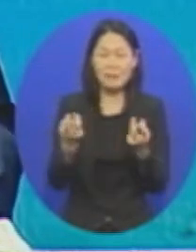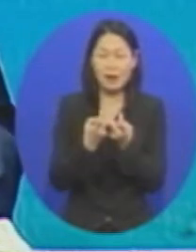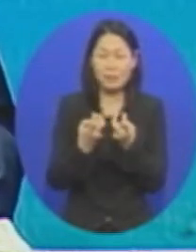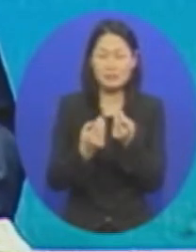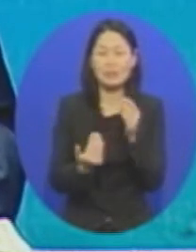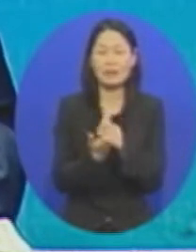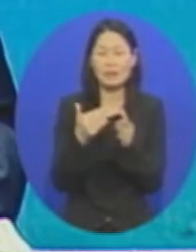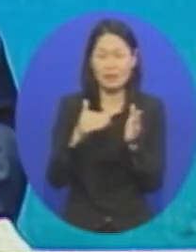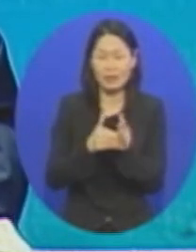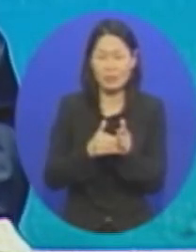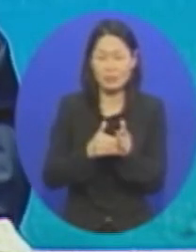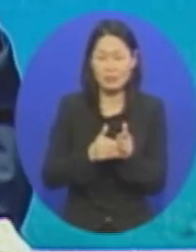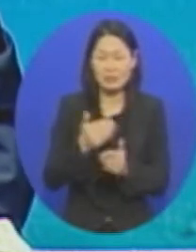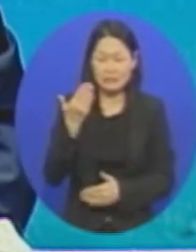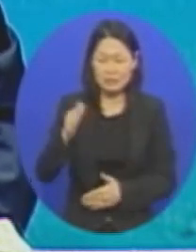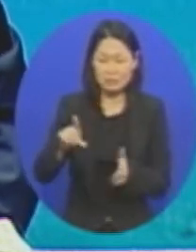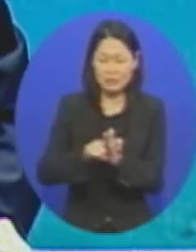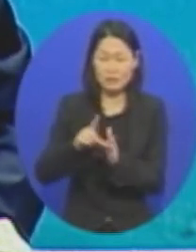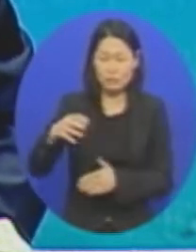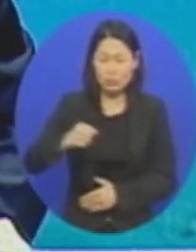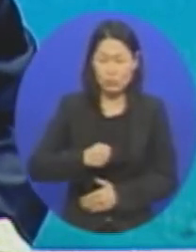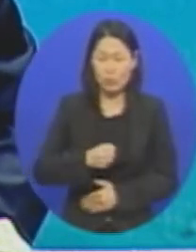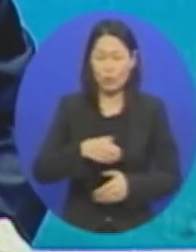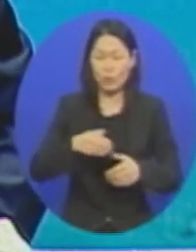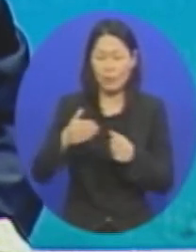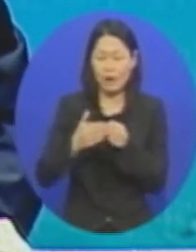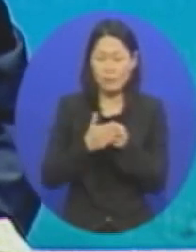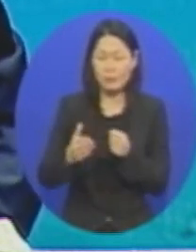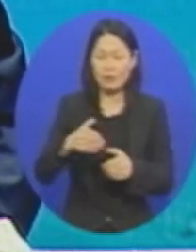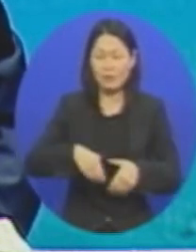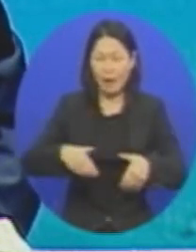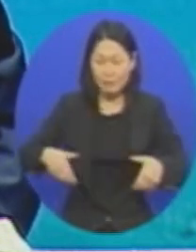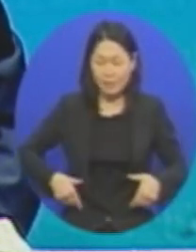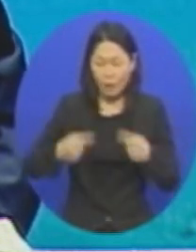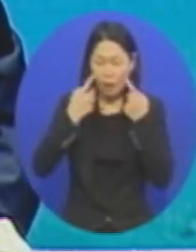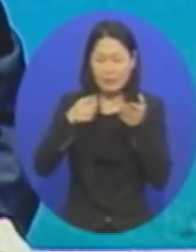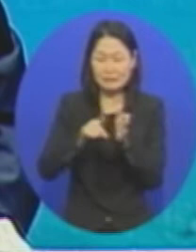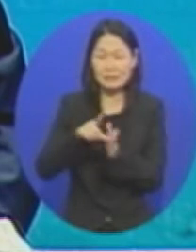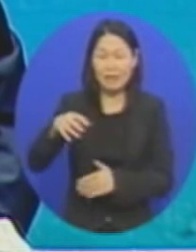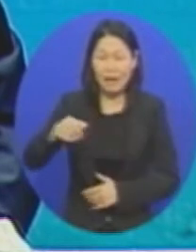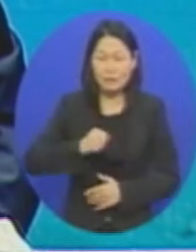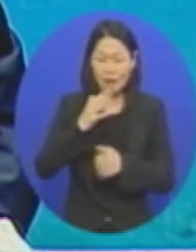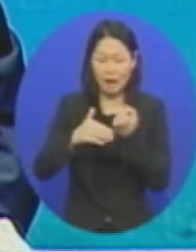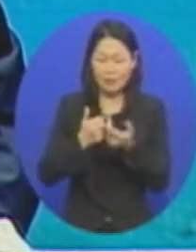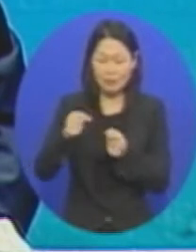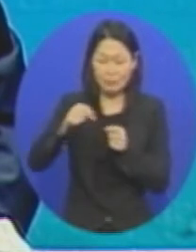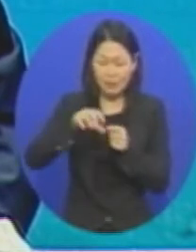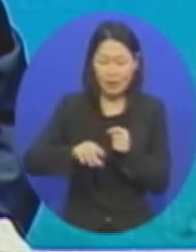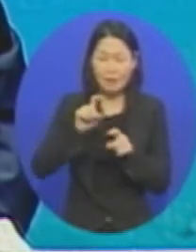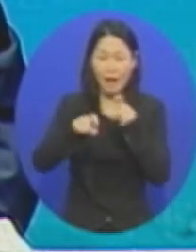말미암아 담대함과 확신을 가지고 하나님께 나아감을 얻느니라